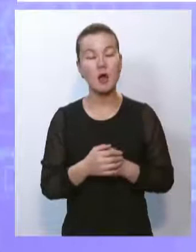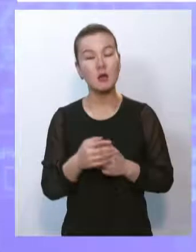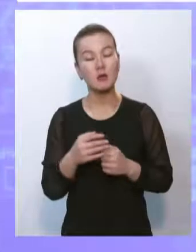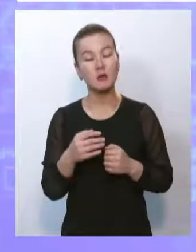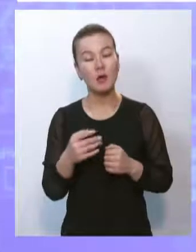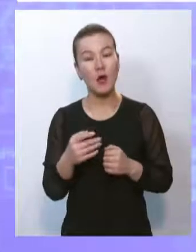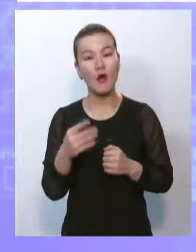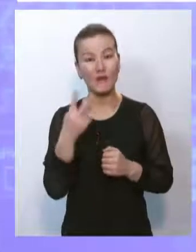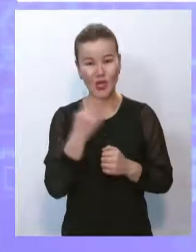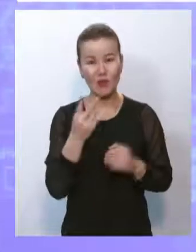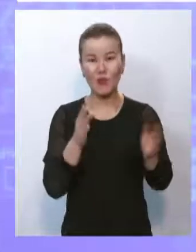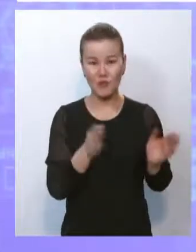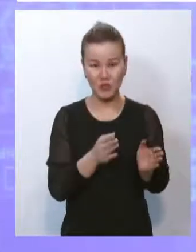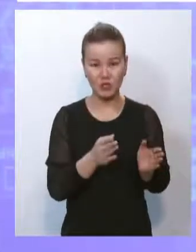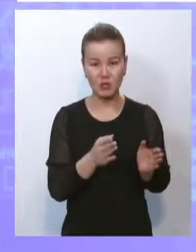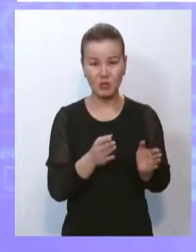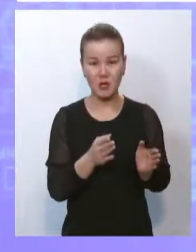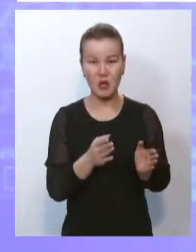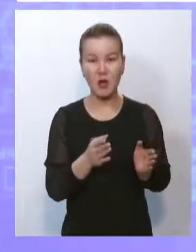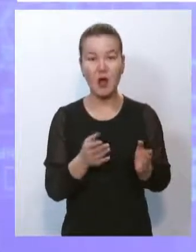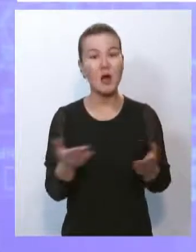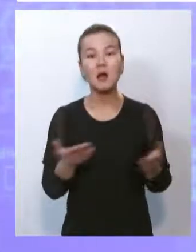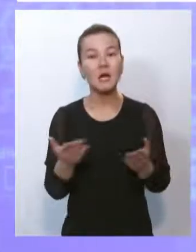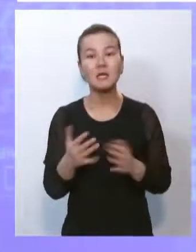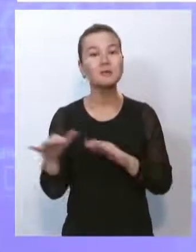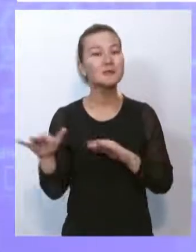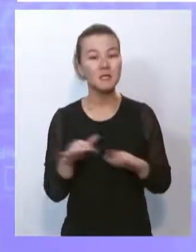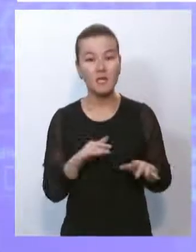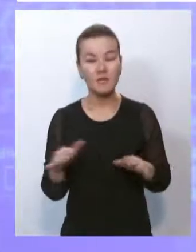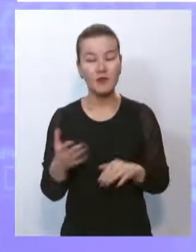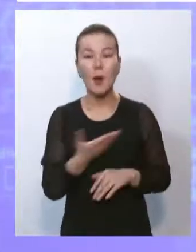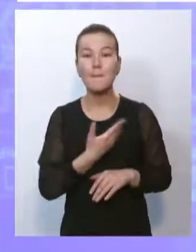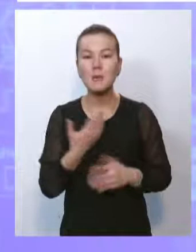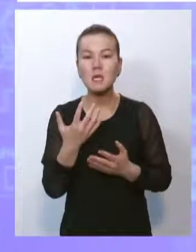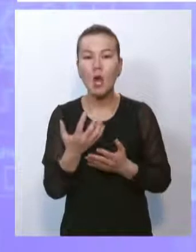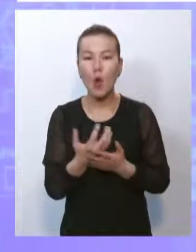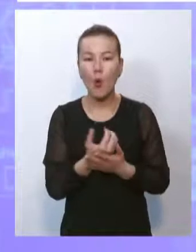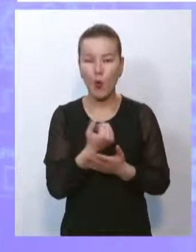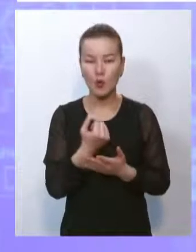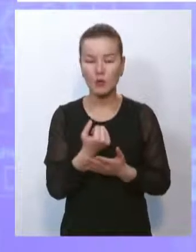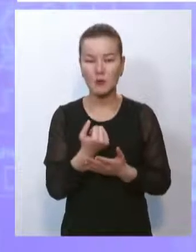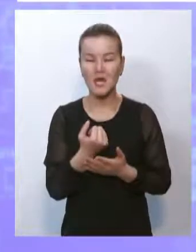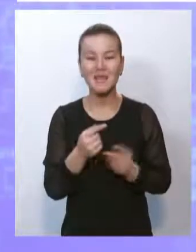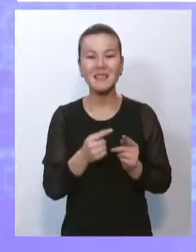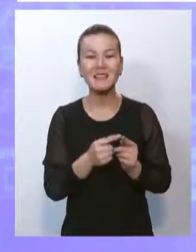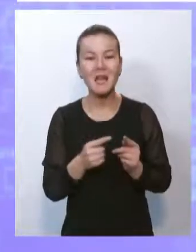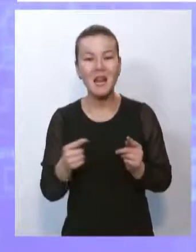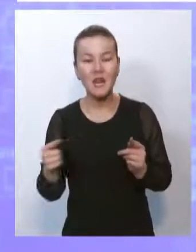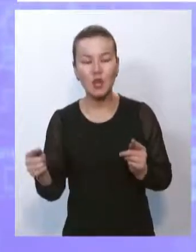2 меньше каким действием мы находим длину